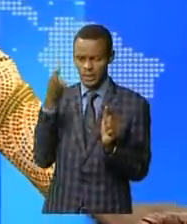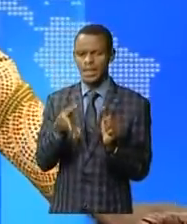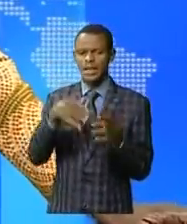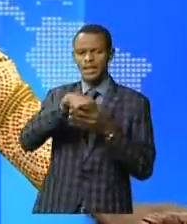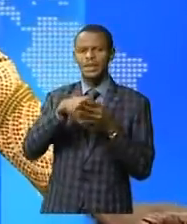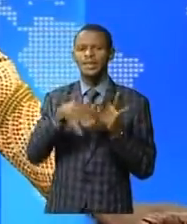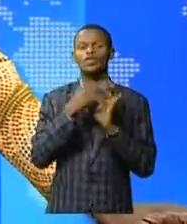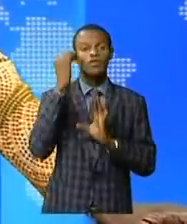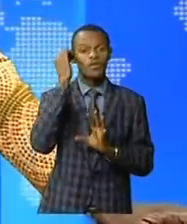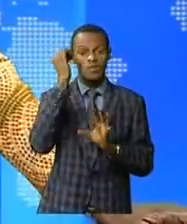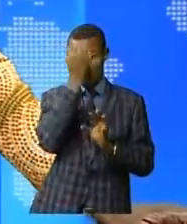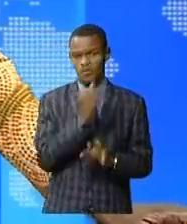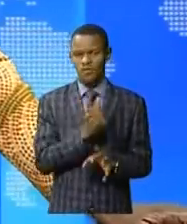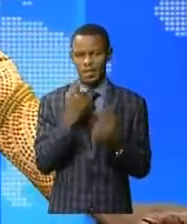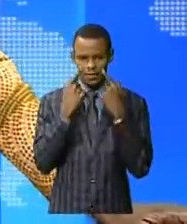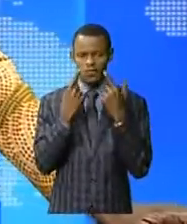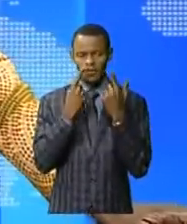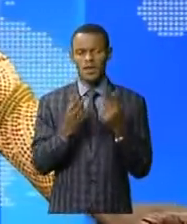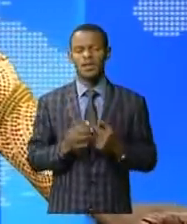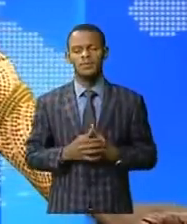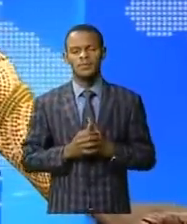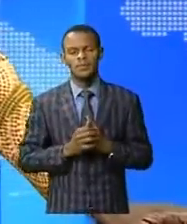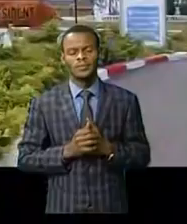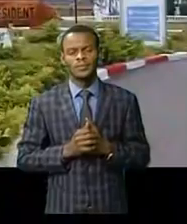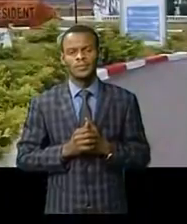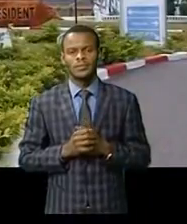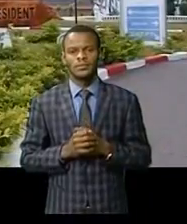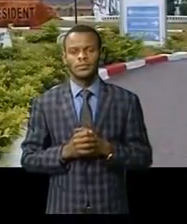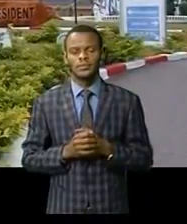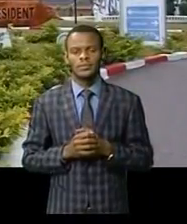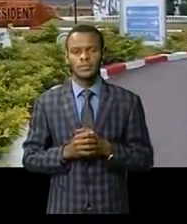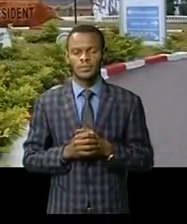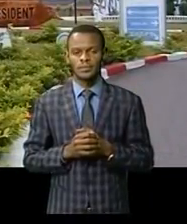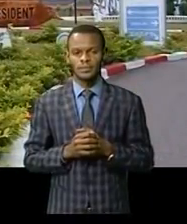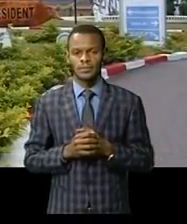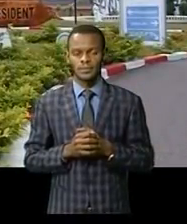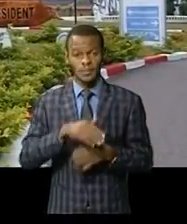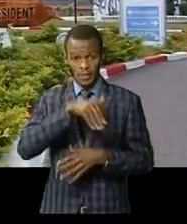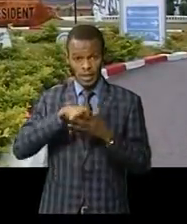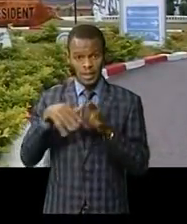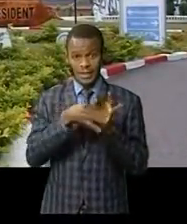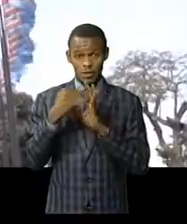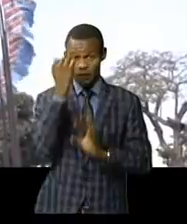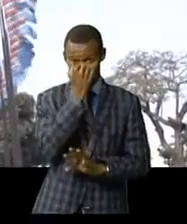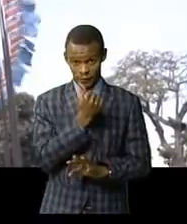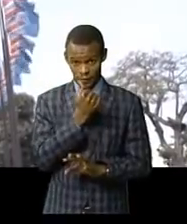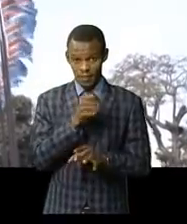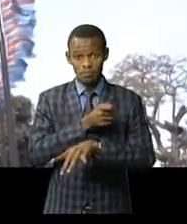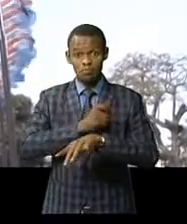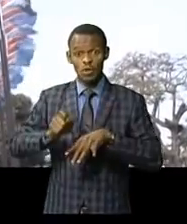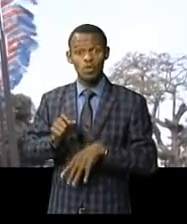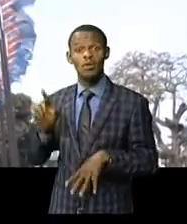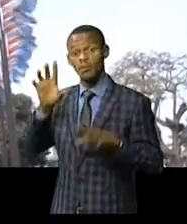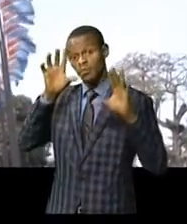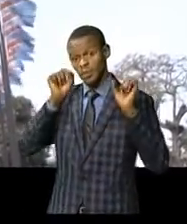africaine. Rachel Foutou et Roger Ndiaye pour le reportage. Nous sommes à la Cité de l'Union africaine, site où